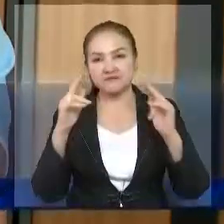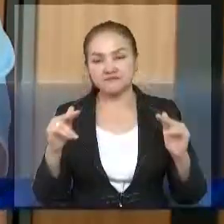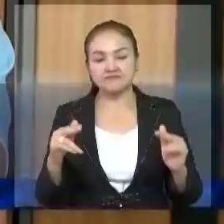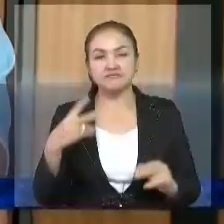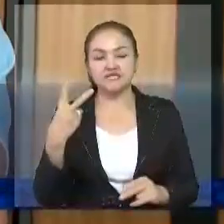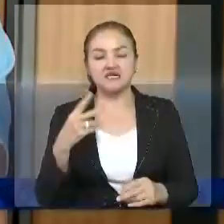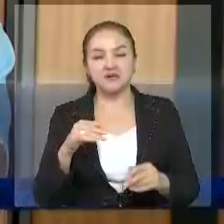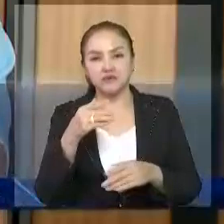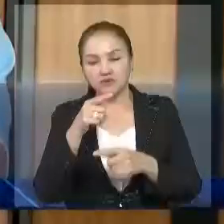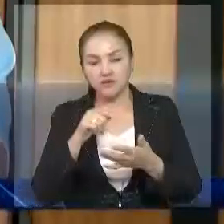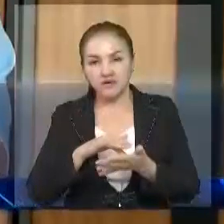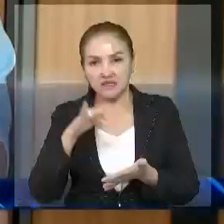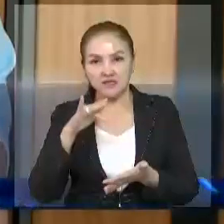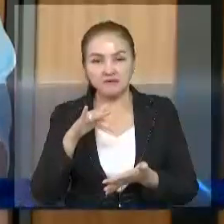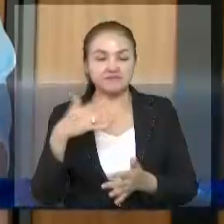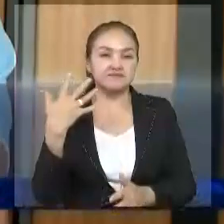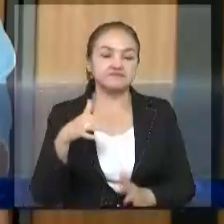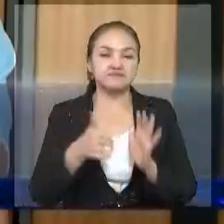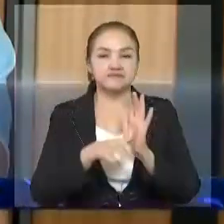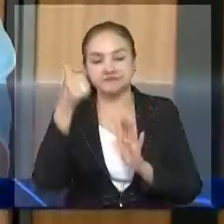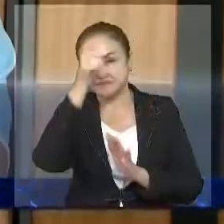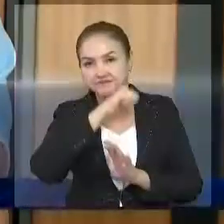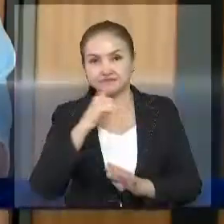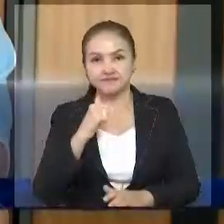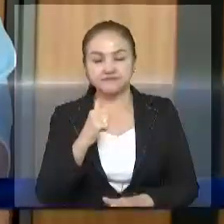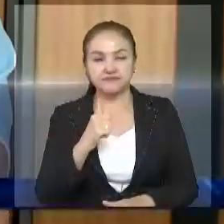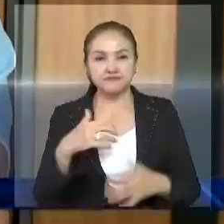екі ортасы 56 жылдан бері